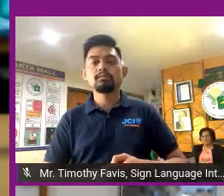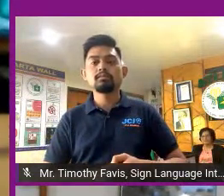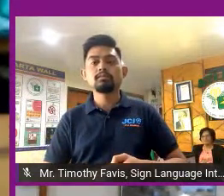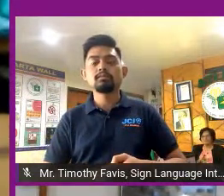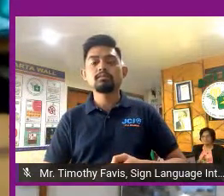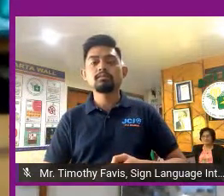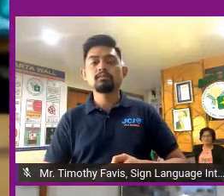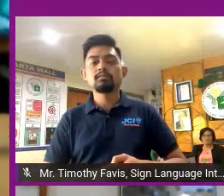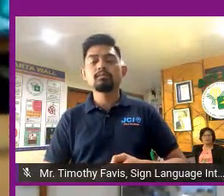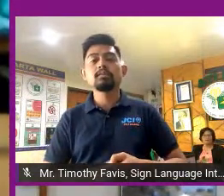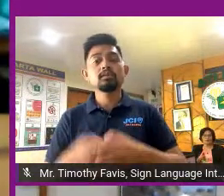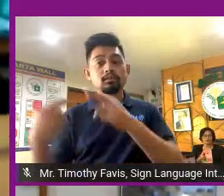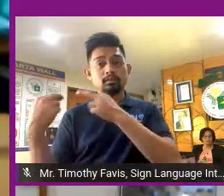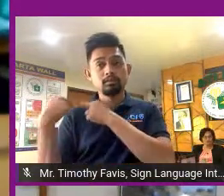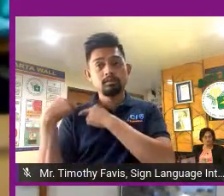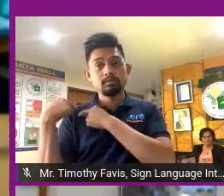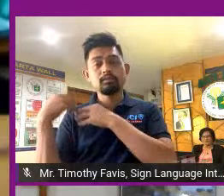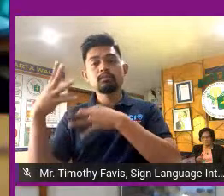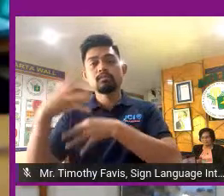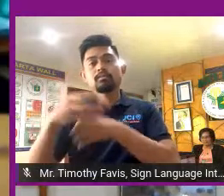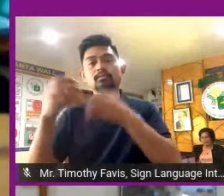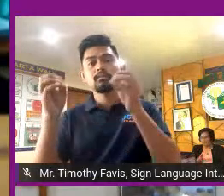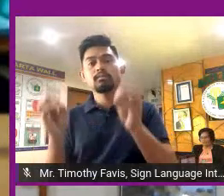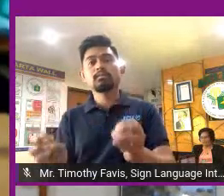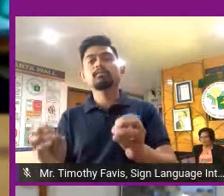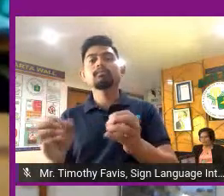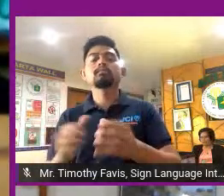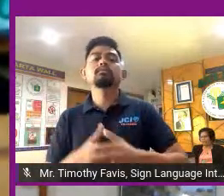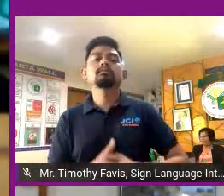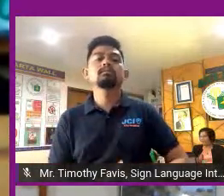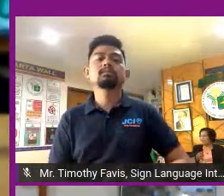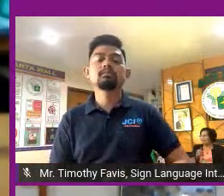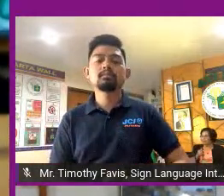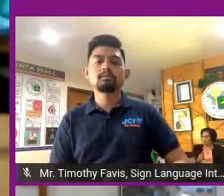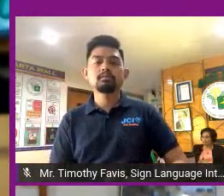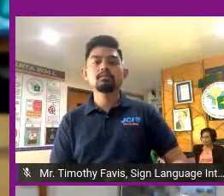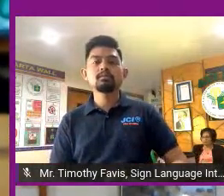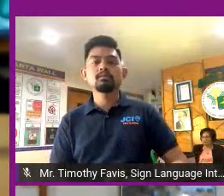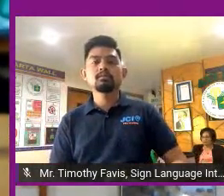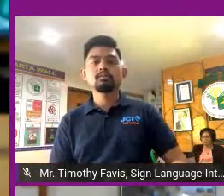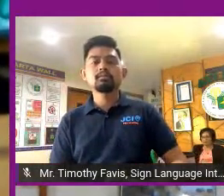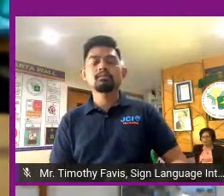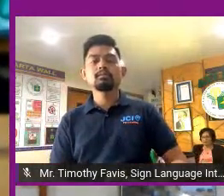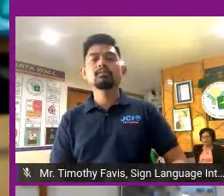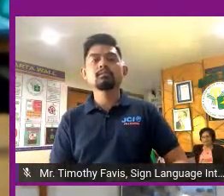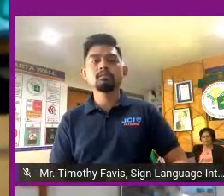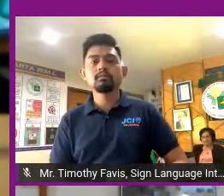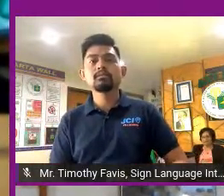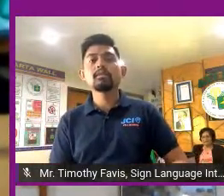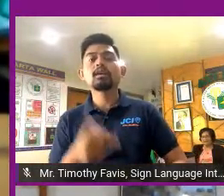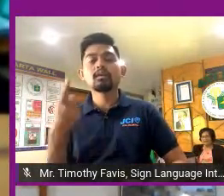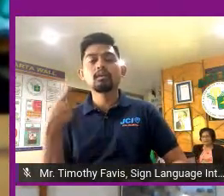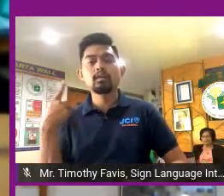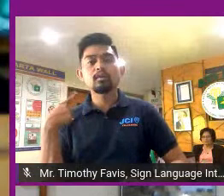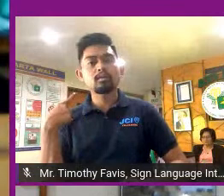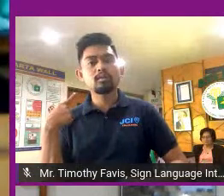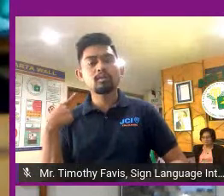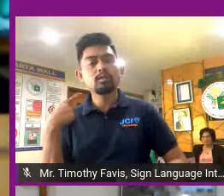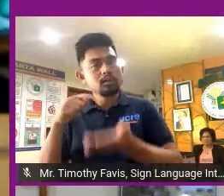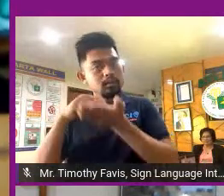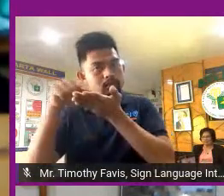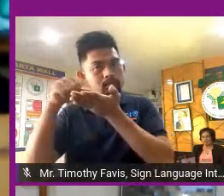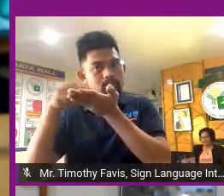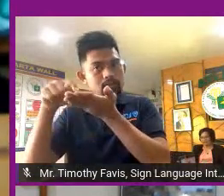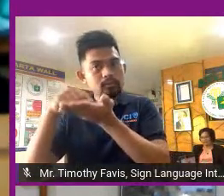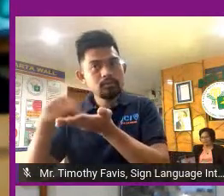Yes, it is the responsibility of the office. Kanya-kanyang opisina po. Dapat may monitoring kayo niyan. Hindi lang